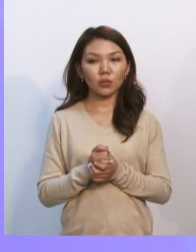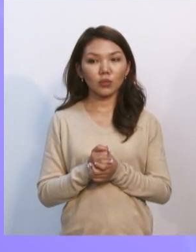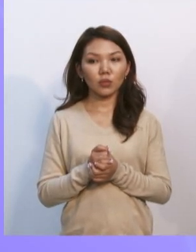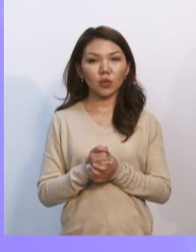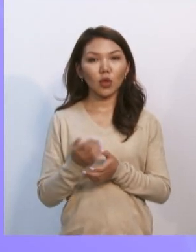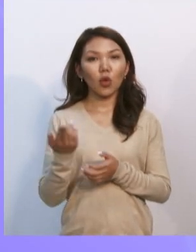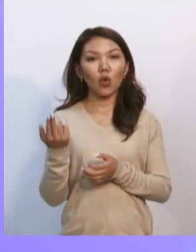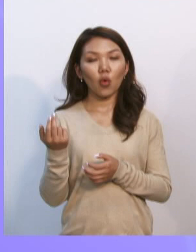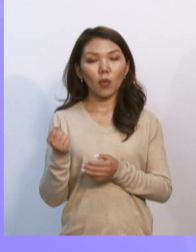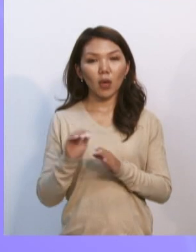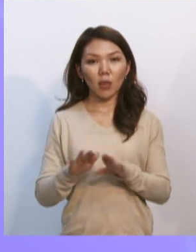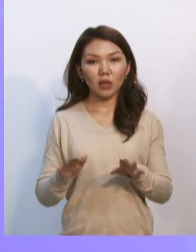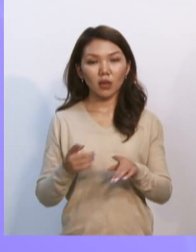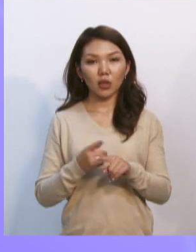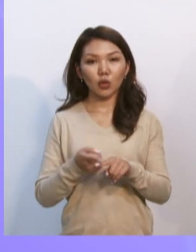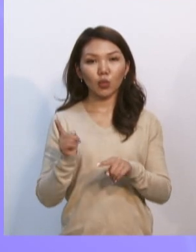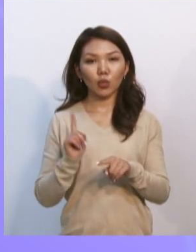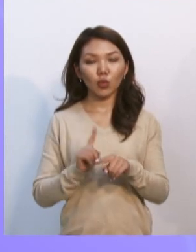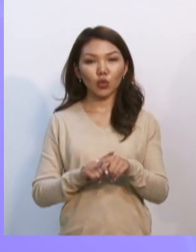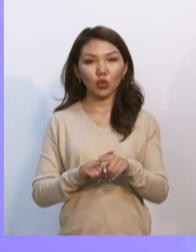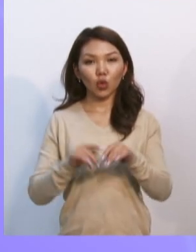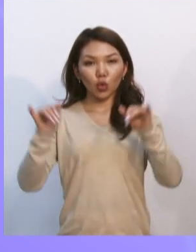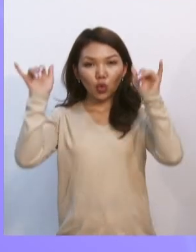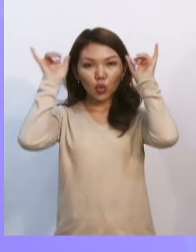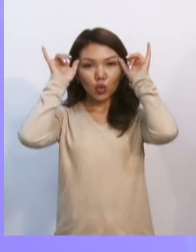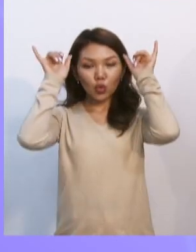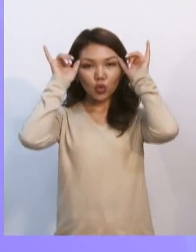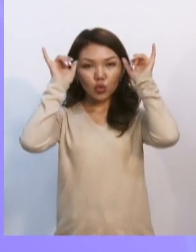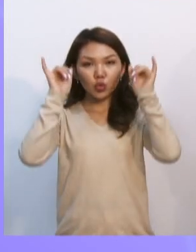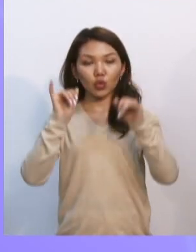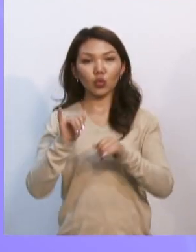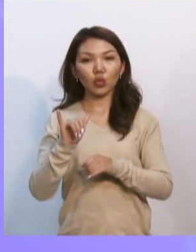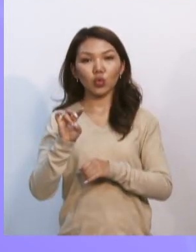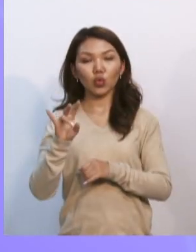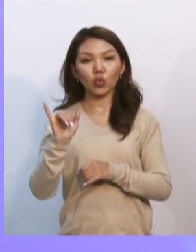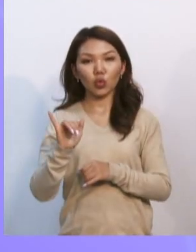О, бабалдар, бул уйдун үнү.